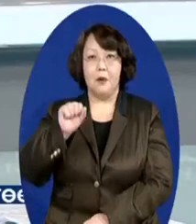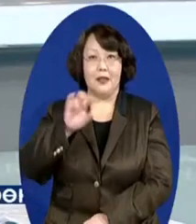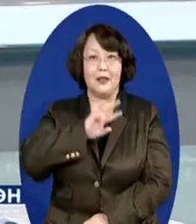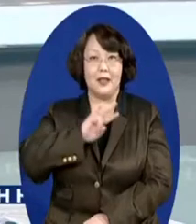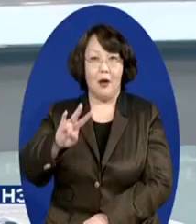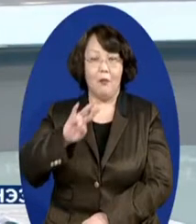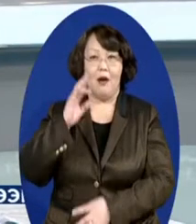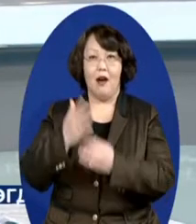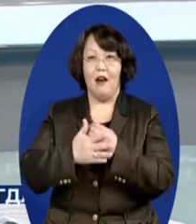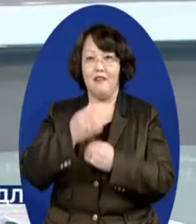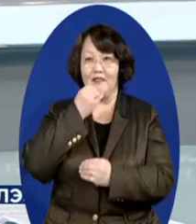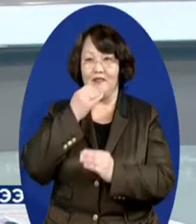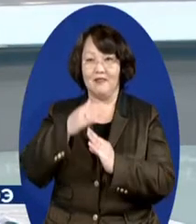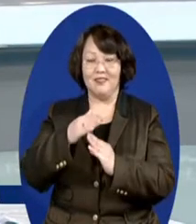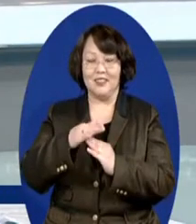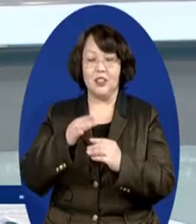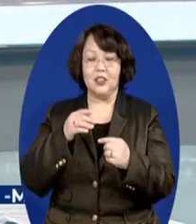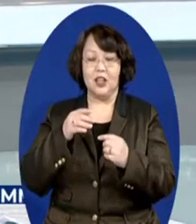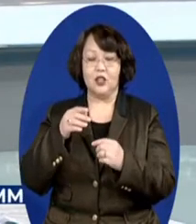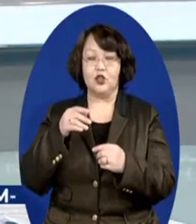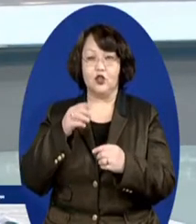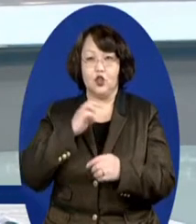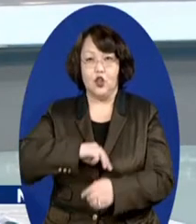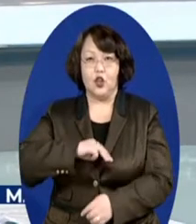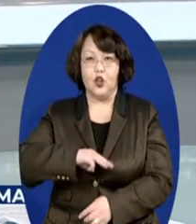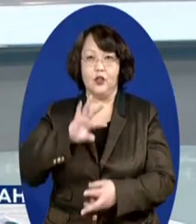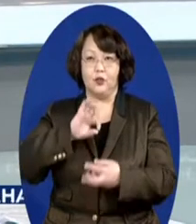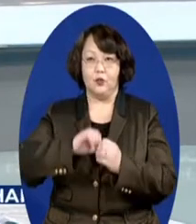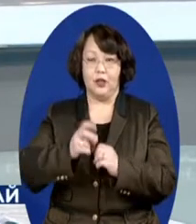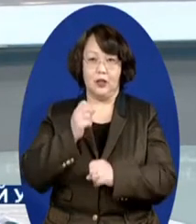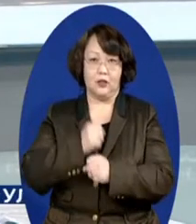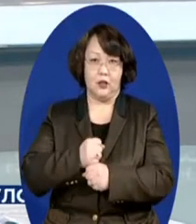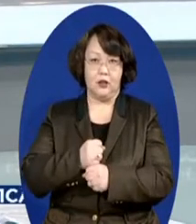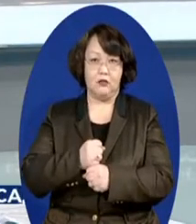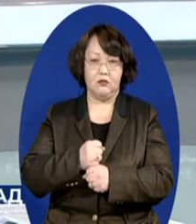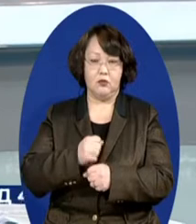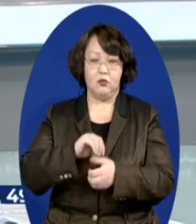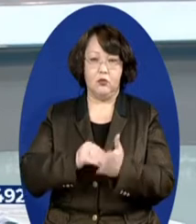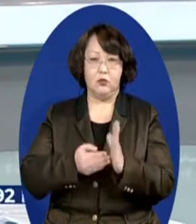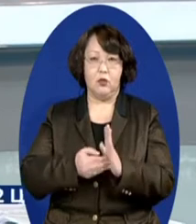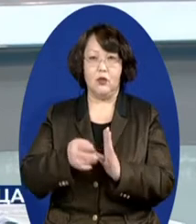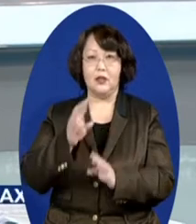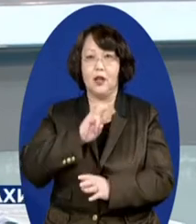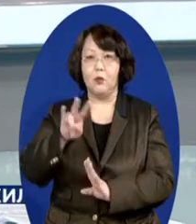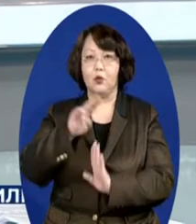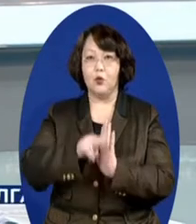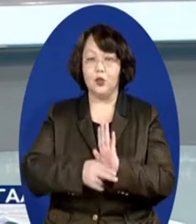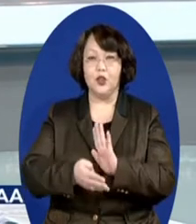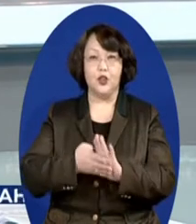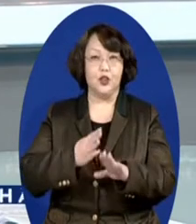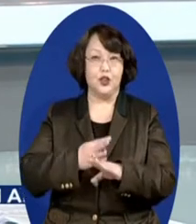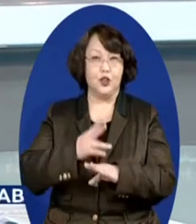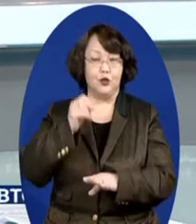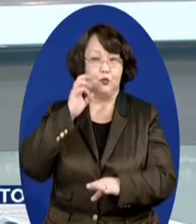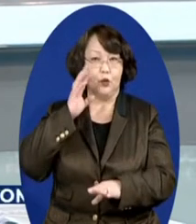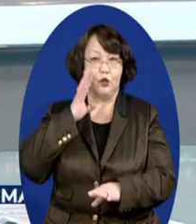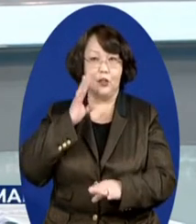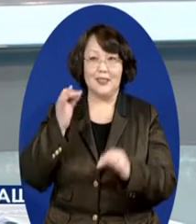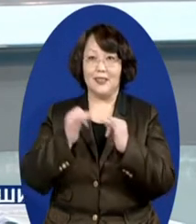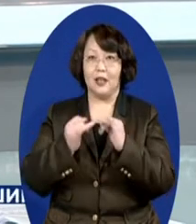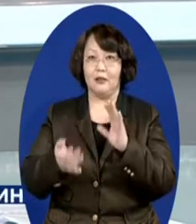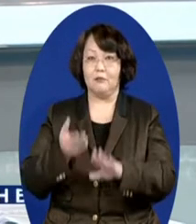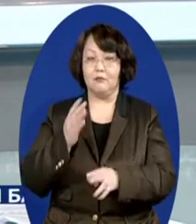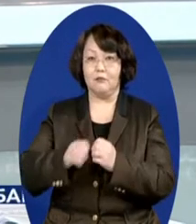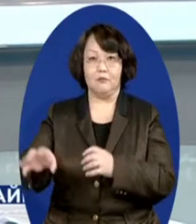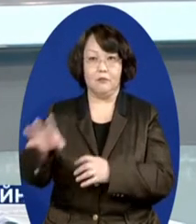Монголоор ди нам авилгын эсрэг дэвшилтэд бодлого баримтлах болсноо мэдээлж байна. Намын дүрмийн шинжилсэн бодлогодон цахим шилжилтийг